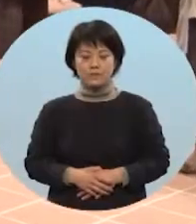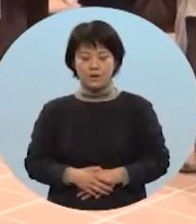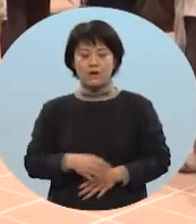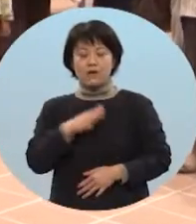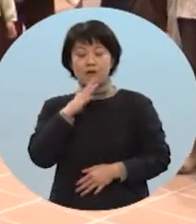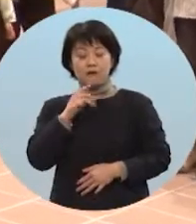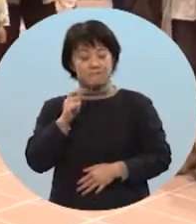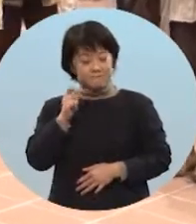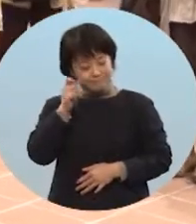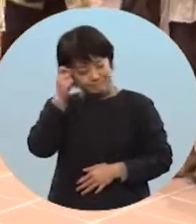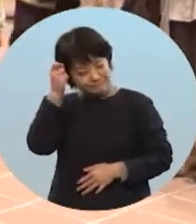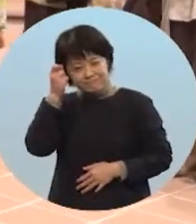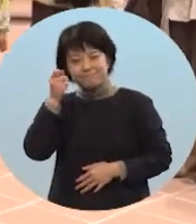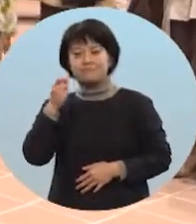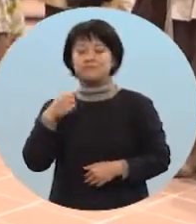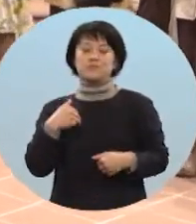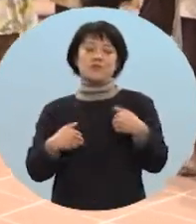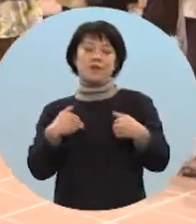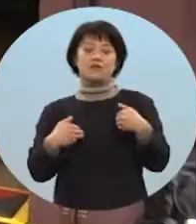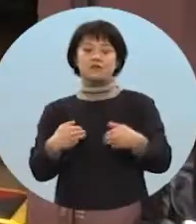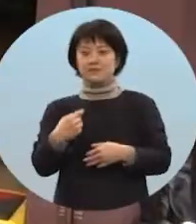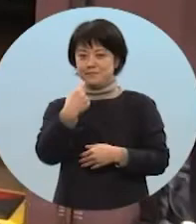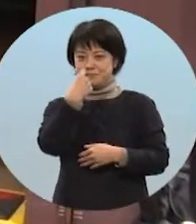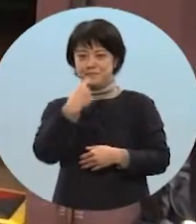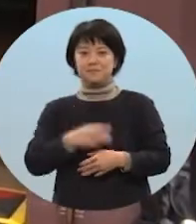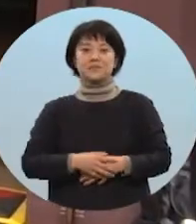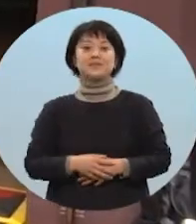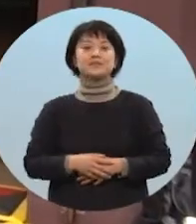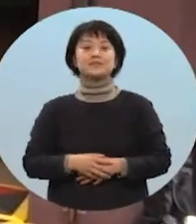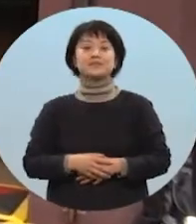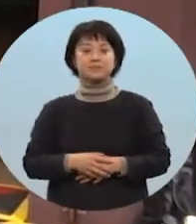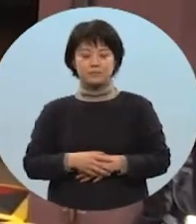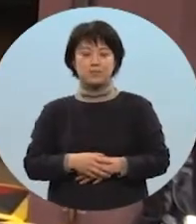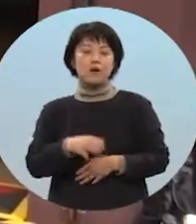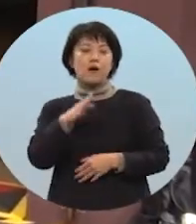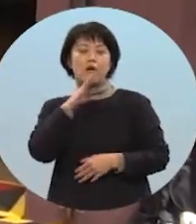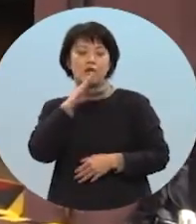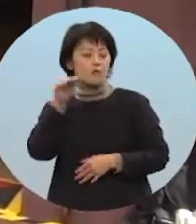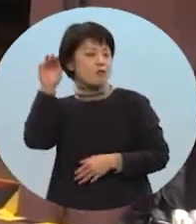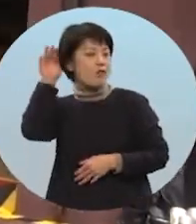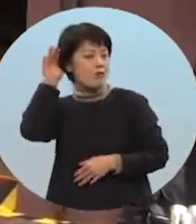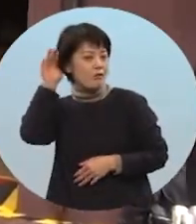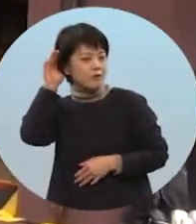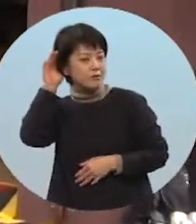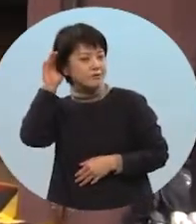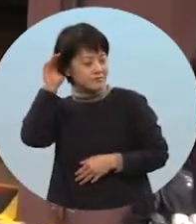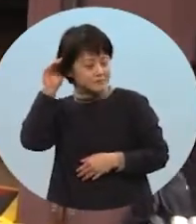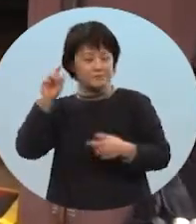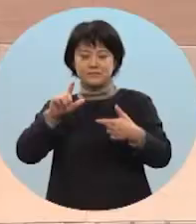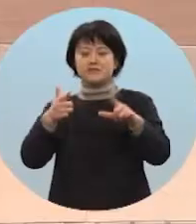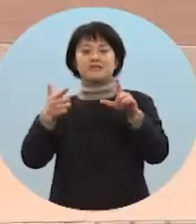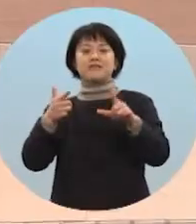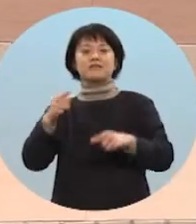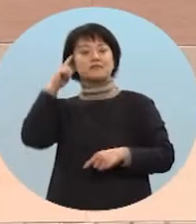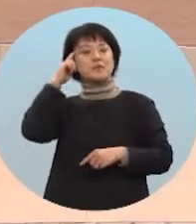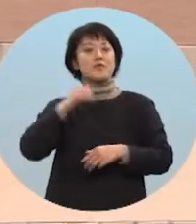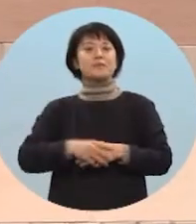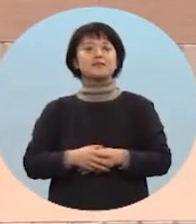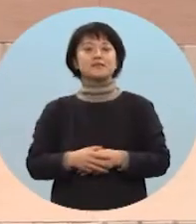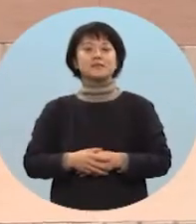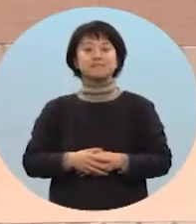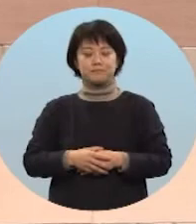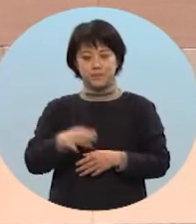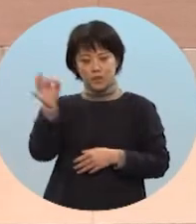本当に感激しました、うん、楽しかったです。 やっぱり実際に聞くのは違うなっていう。 プロの方とか